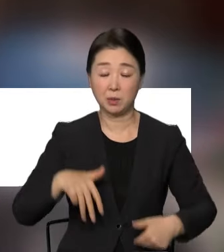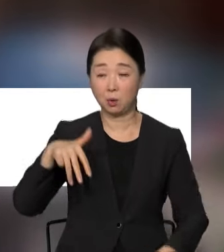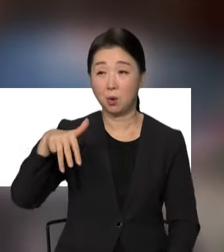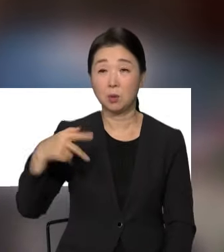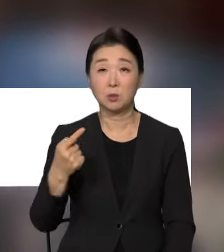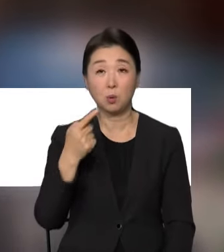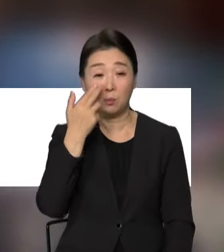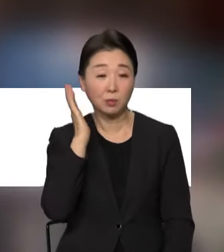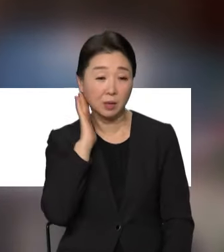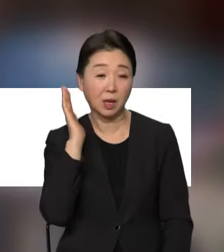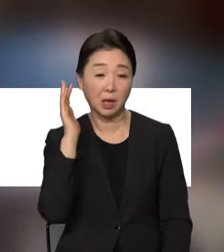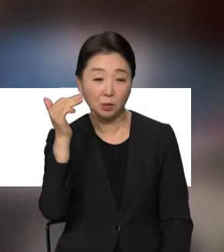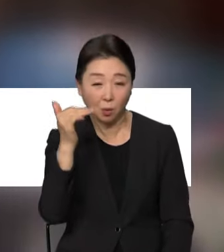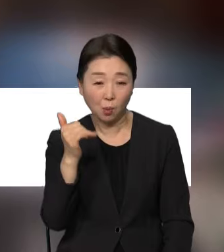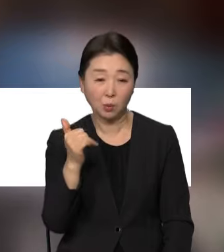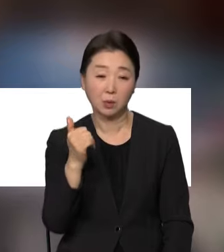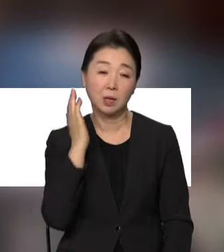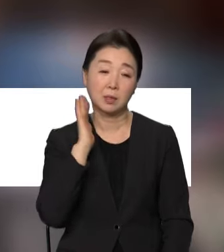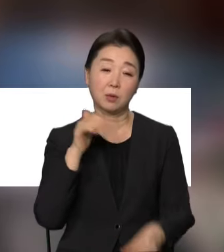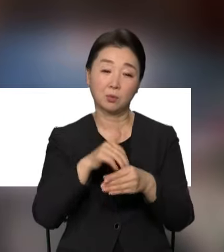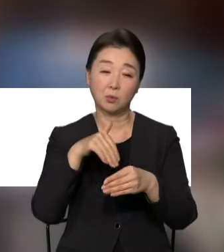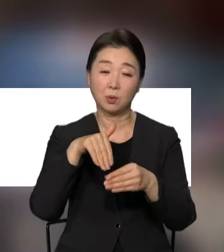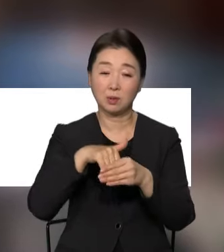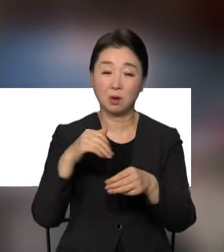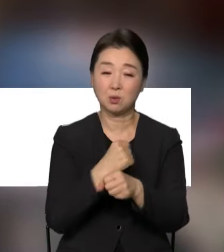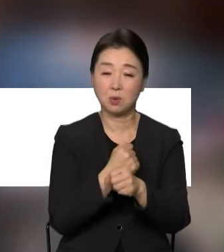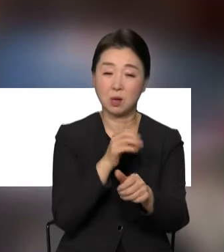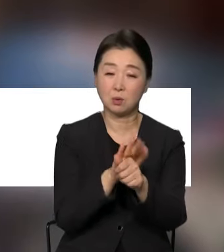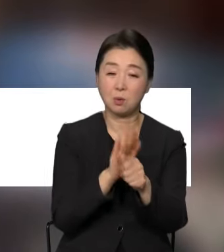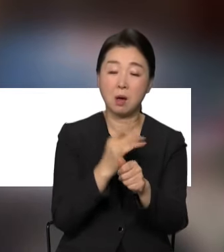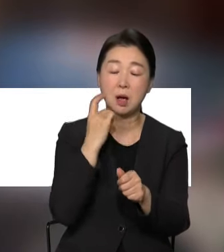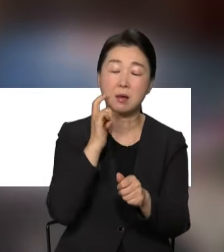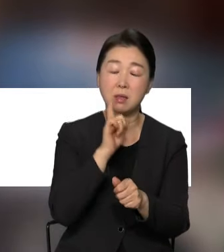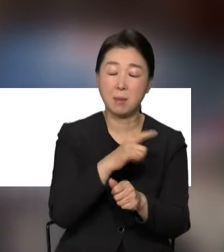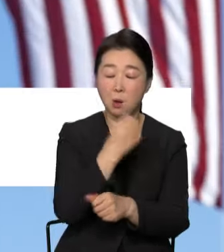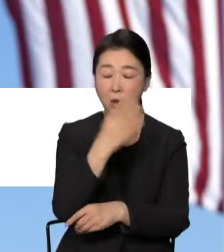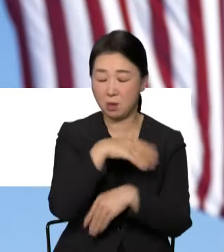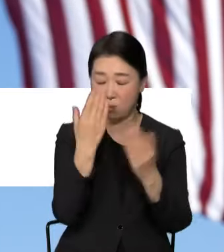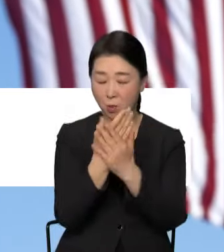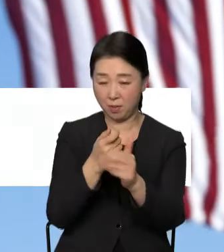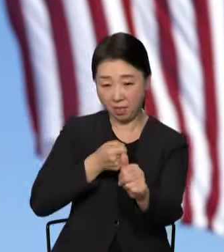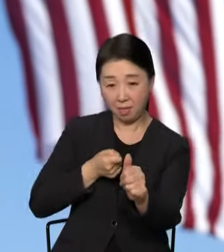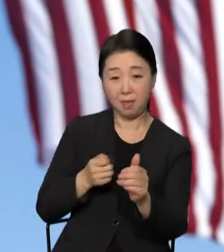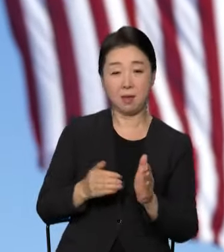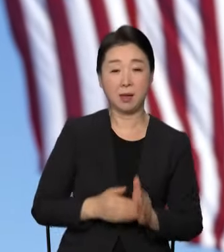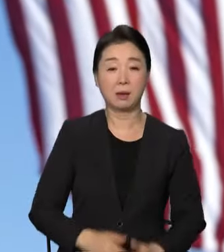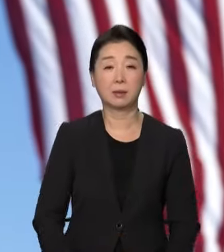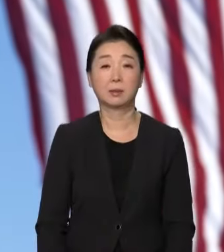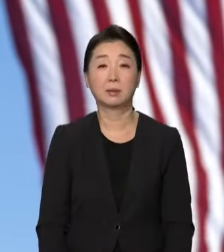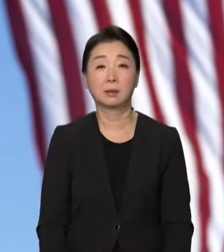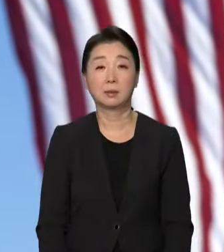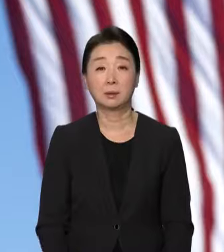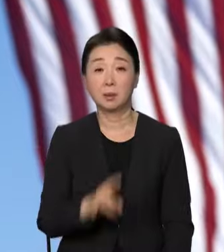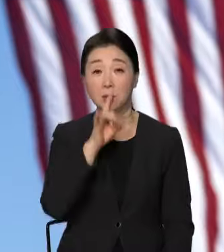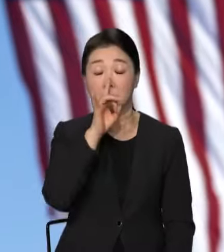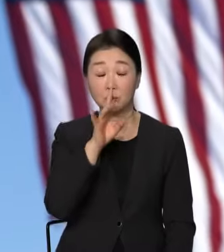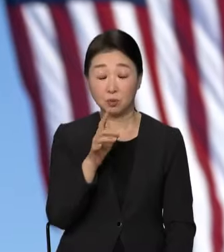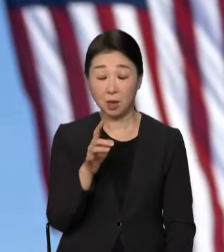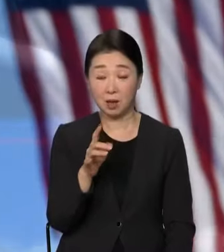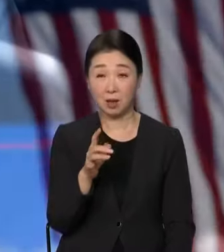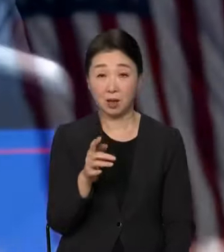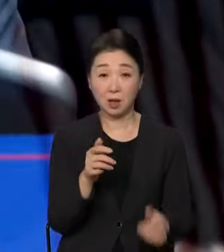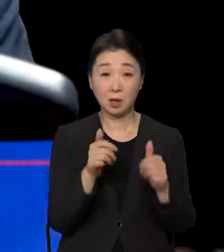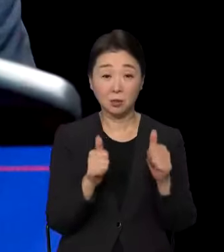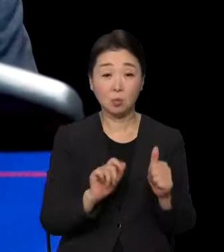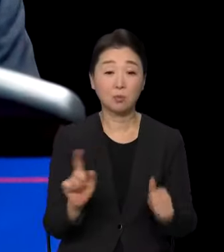people in the media who lied about American citizens, who helped Joe Biden rig presidential elections. 특히 연방 정부의 기득권을 의미하는